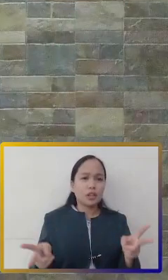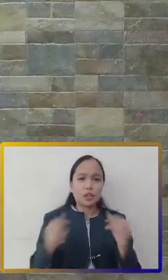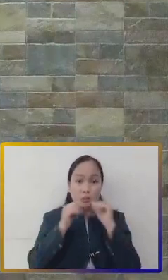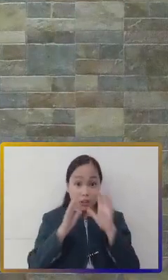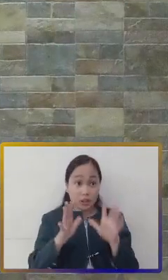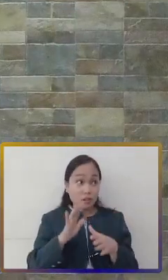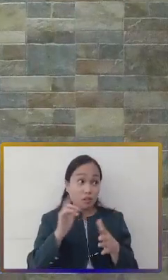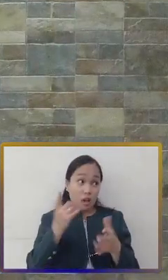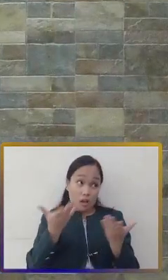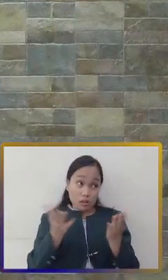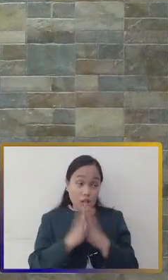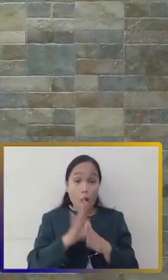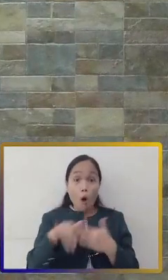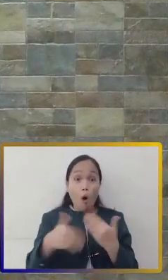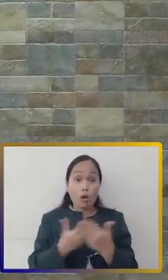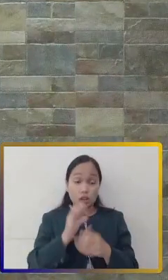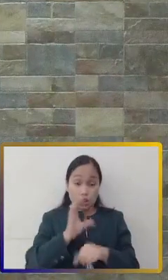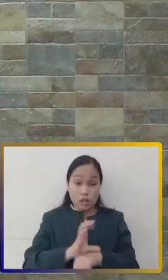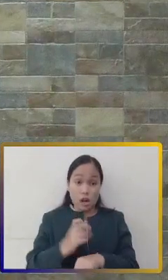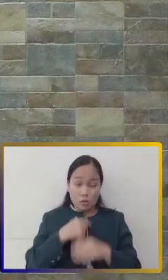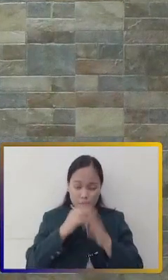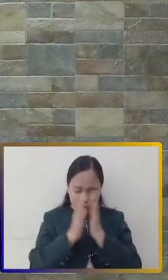ng simbahan ay may prayer warriors?